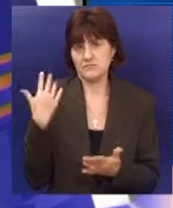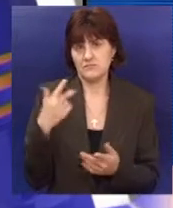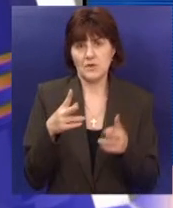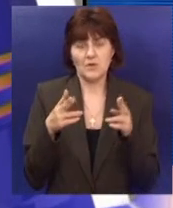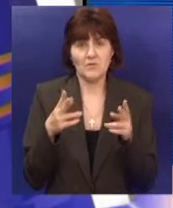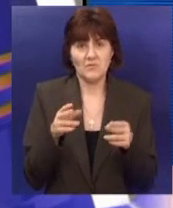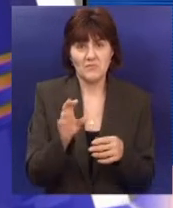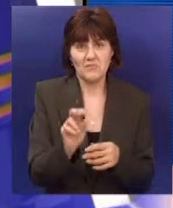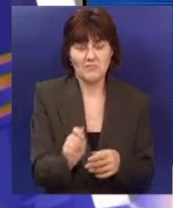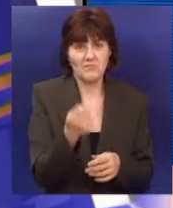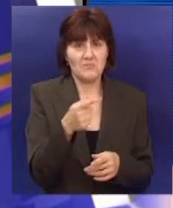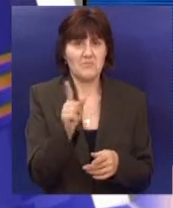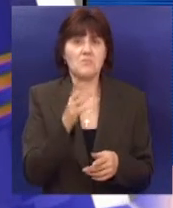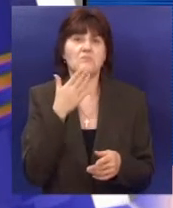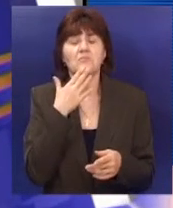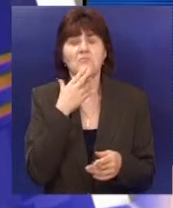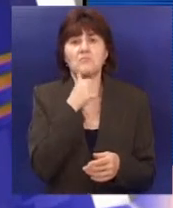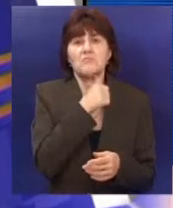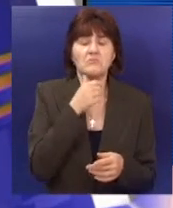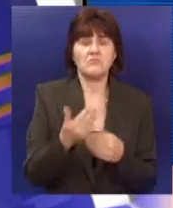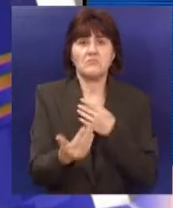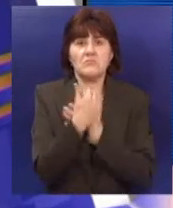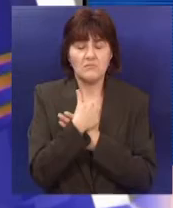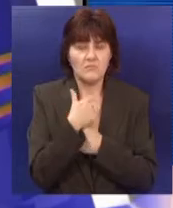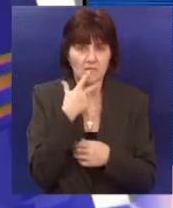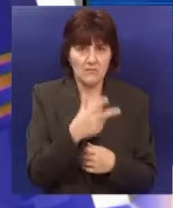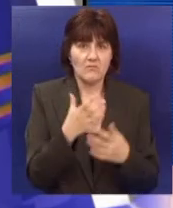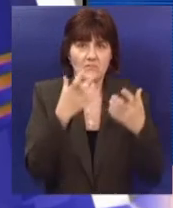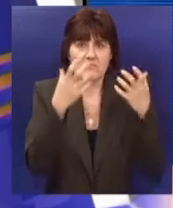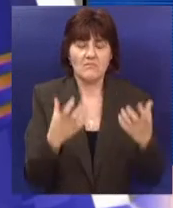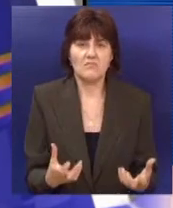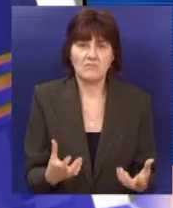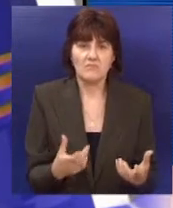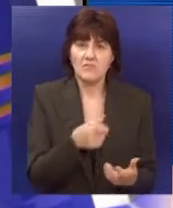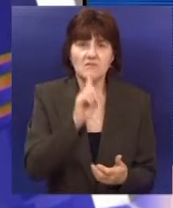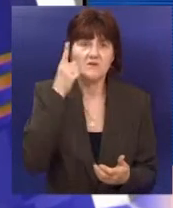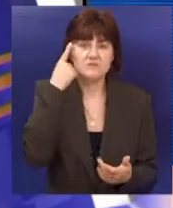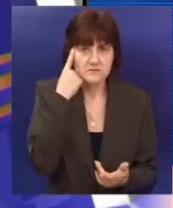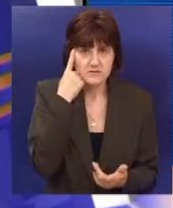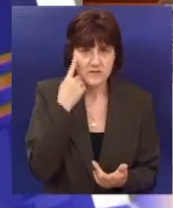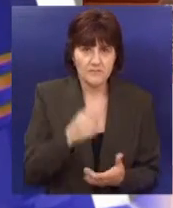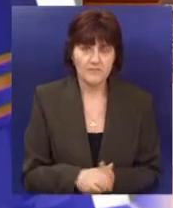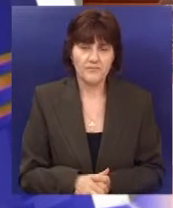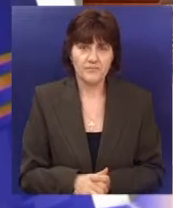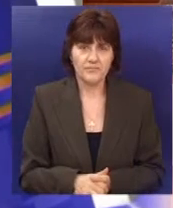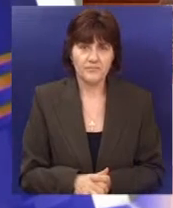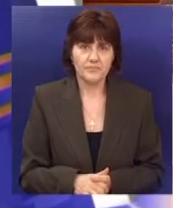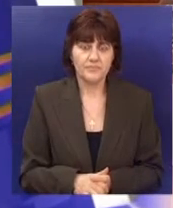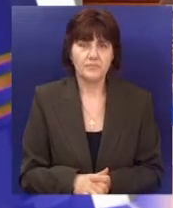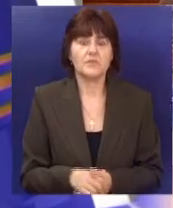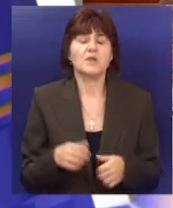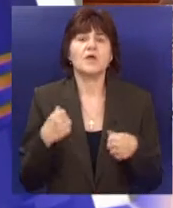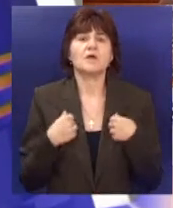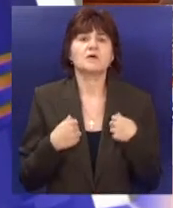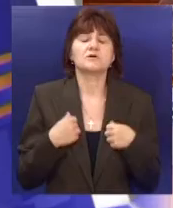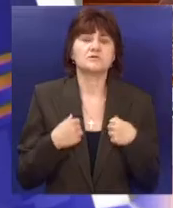pacijentkinji tumor, niti ima knjižicu, niti ima osiguranje i tek onda shvatite u kojem ste problemu.